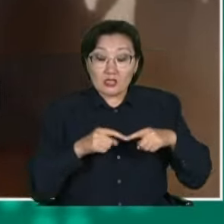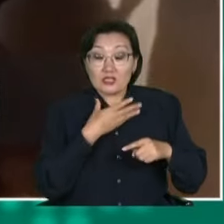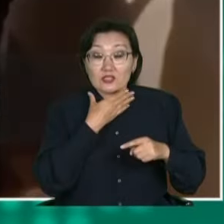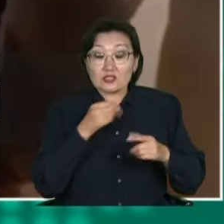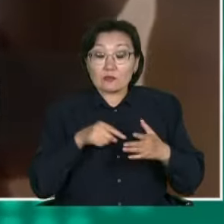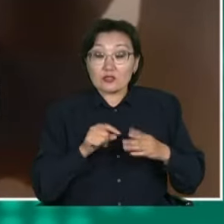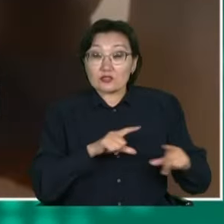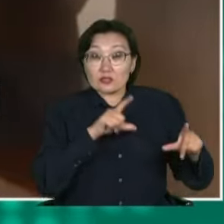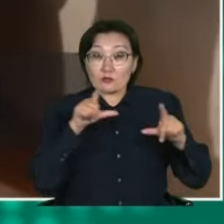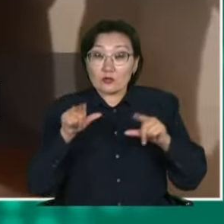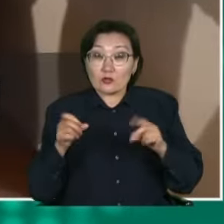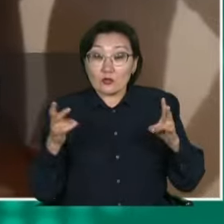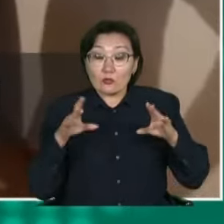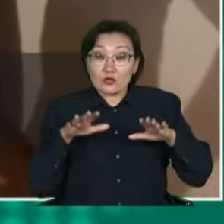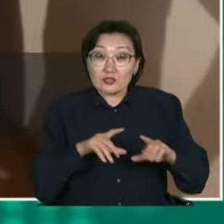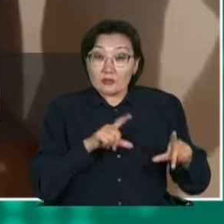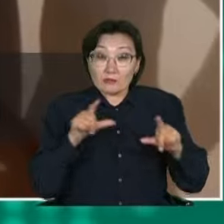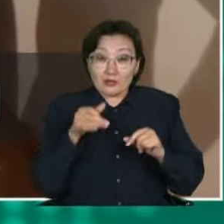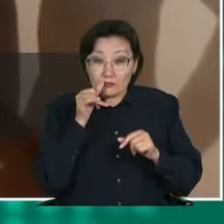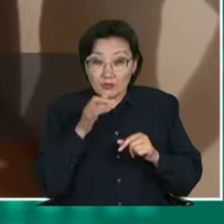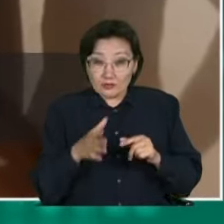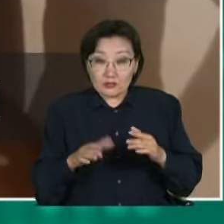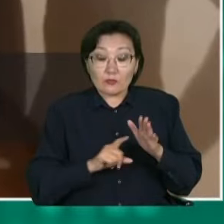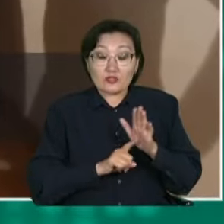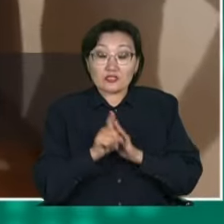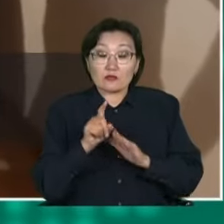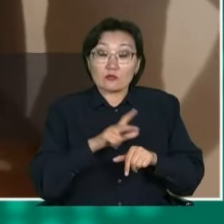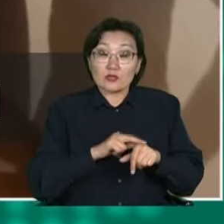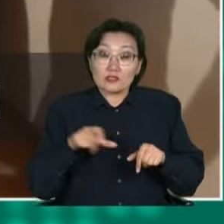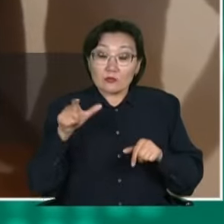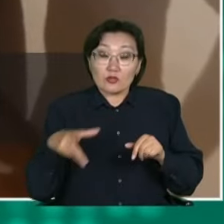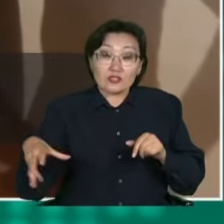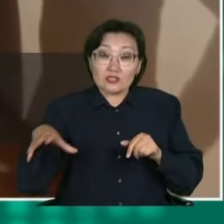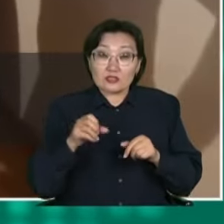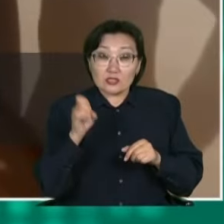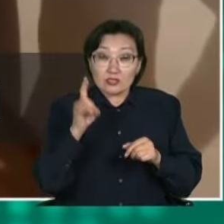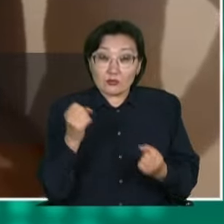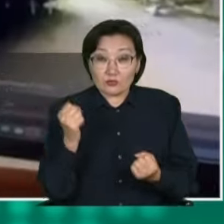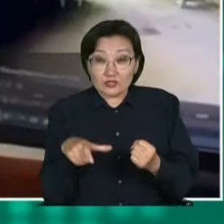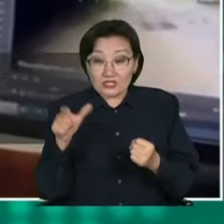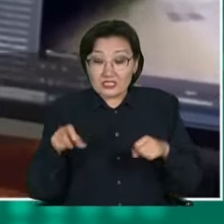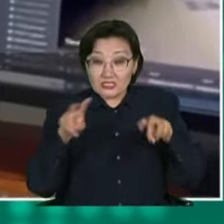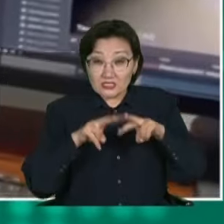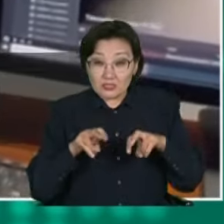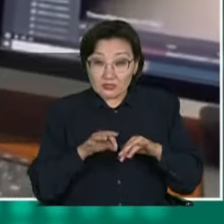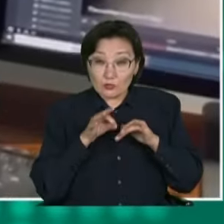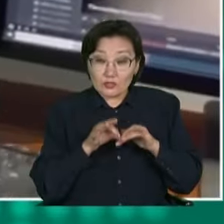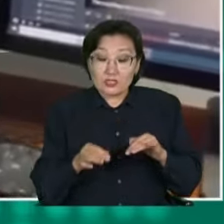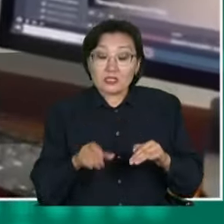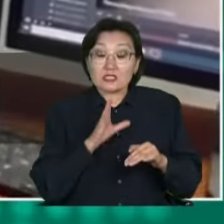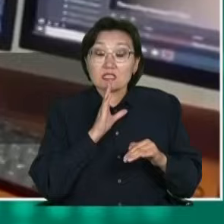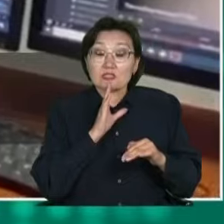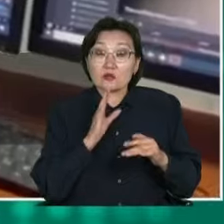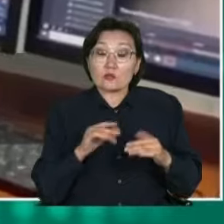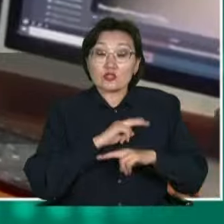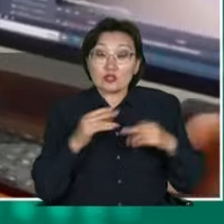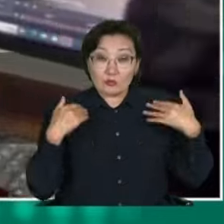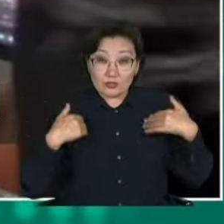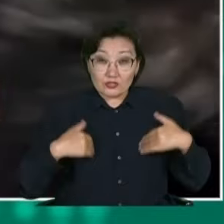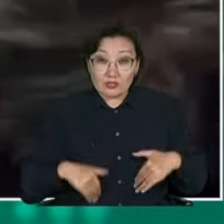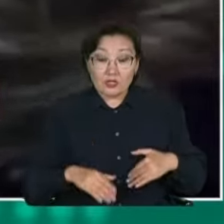аттанып, бірақ діттеген жеріне жете алмапты. Бастапқыда полицейлер барлық такси жүргізушілерін тексерген, алайда қыздың өлі